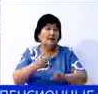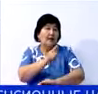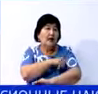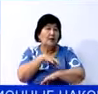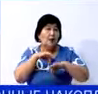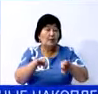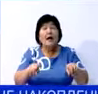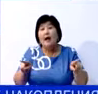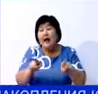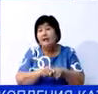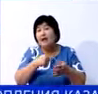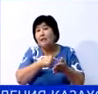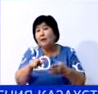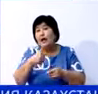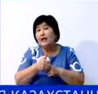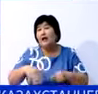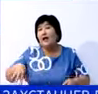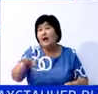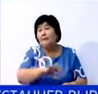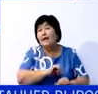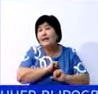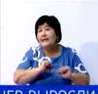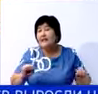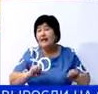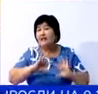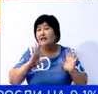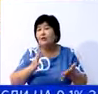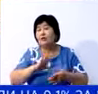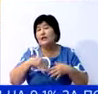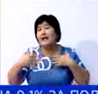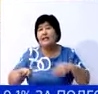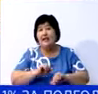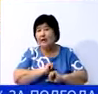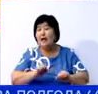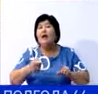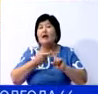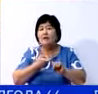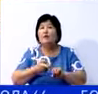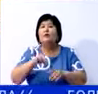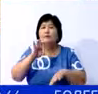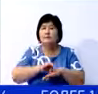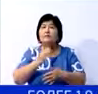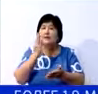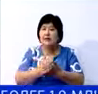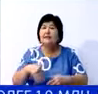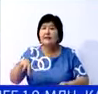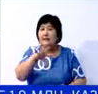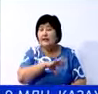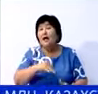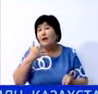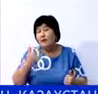помощи. Однако, подчеркнула глава региона, нельзя ни в коем случае расслабляться. Вирус еще среди нас. Поэтому